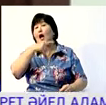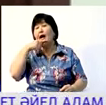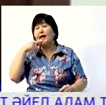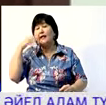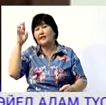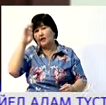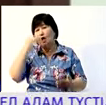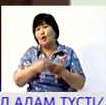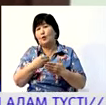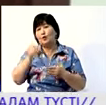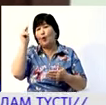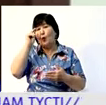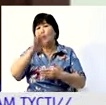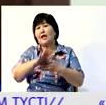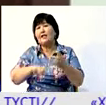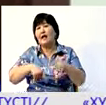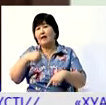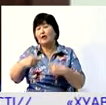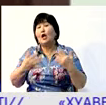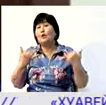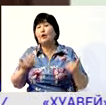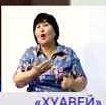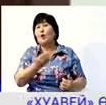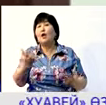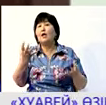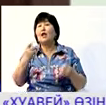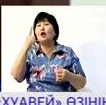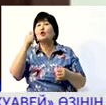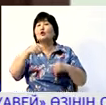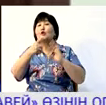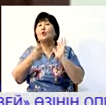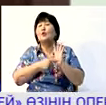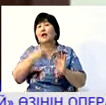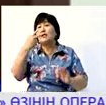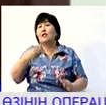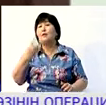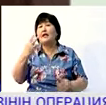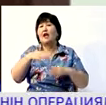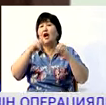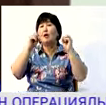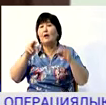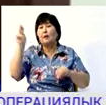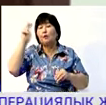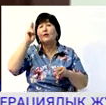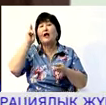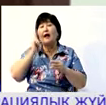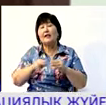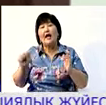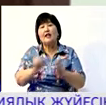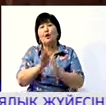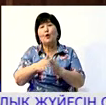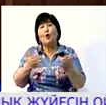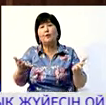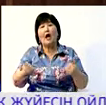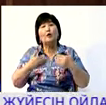бюджет есебінен оқуларын жалғастыруда. Биыл олардың тағы 117-сі 22 мамандық бойынша оқуларын аяқтап, дипломдарын